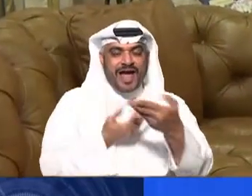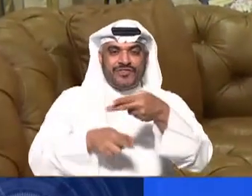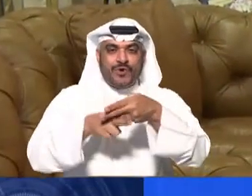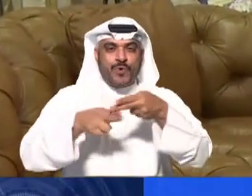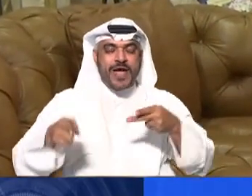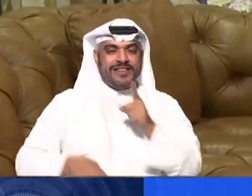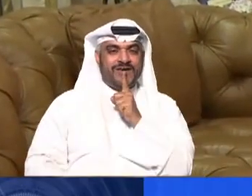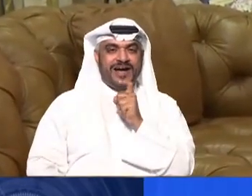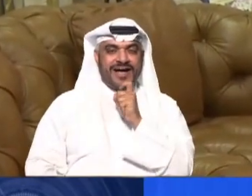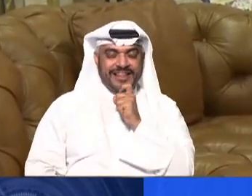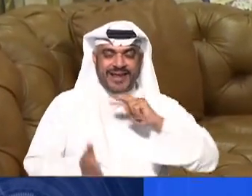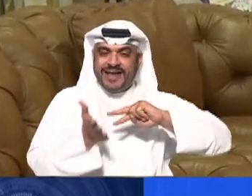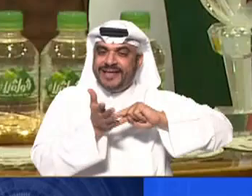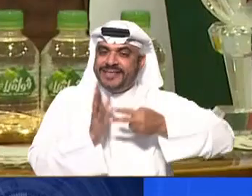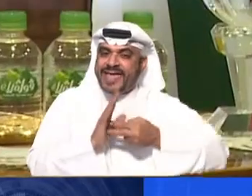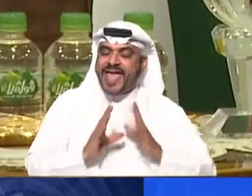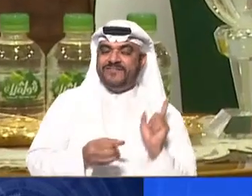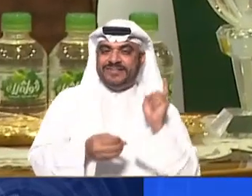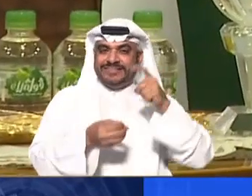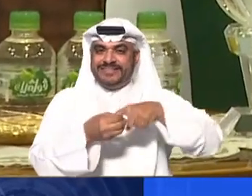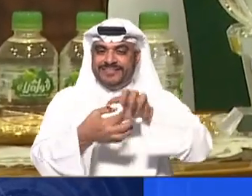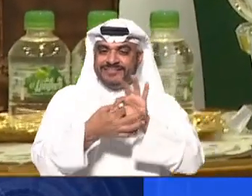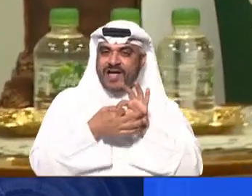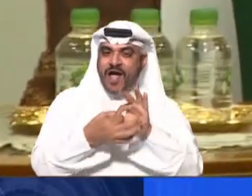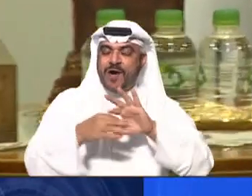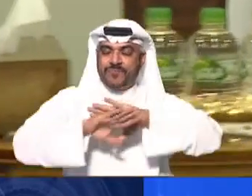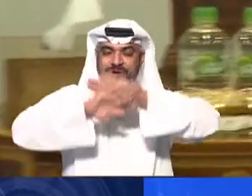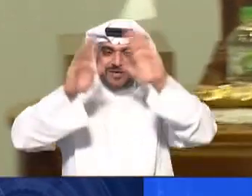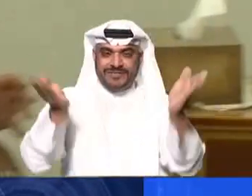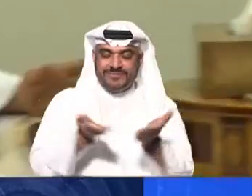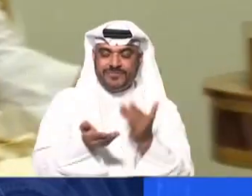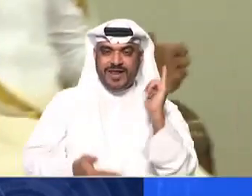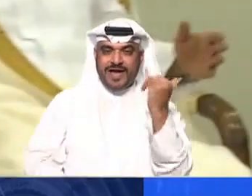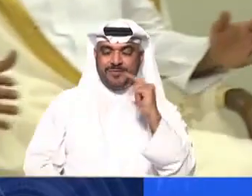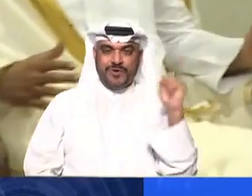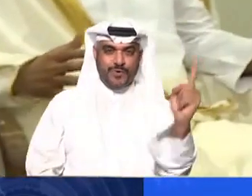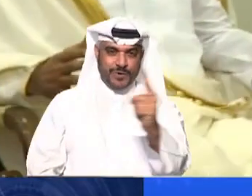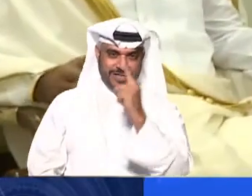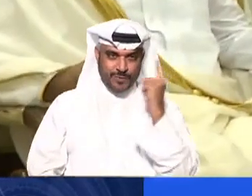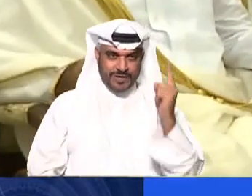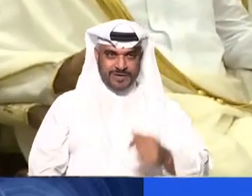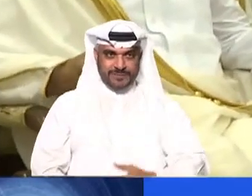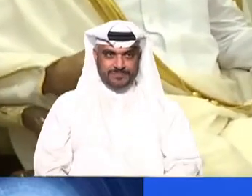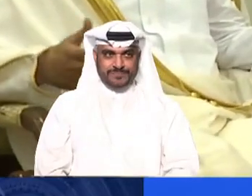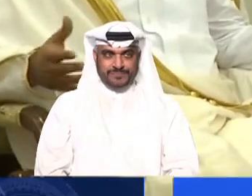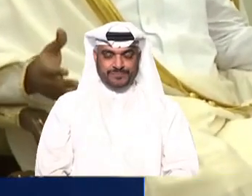بين البلدين، إضافة إلى تطورات الأوضاع على الساحتين الإقليمية والدولية.